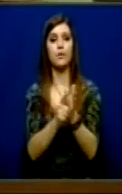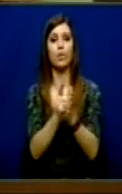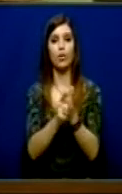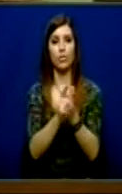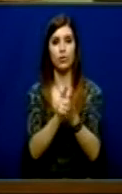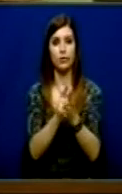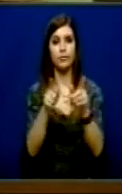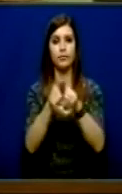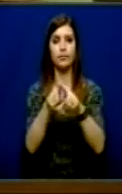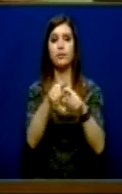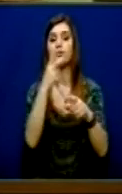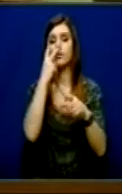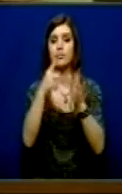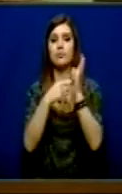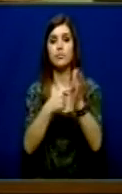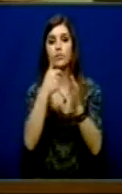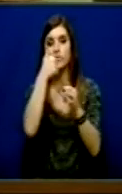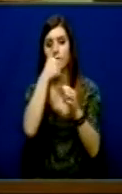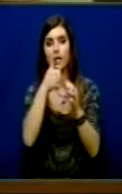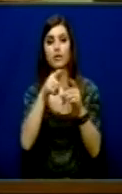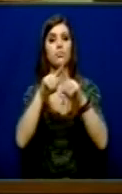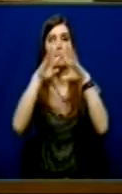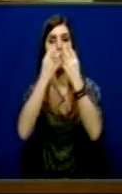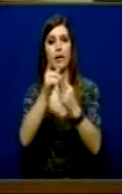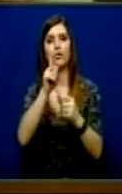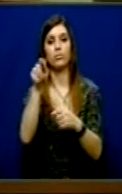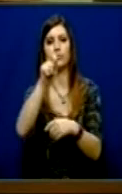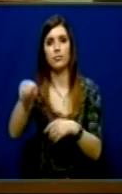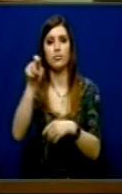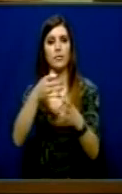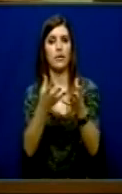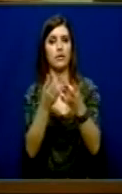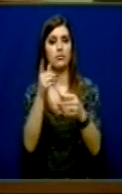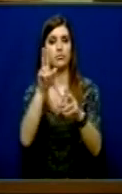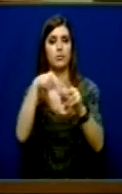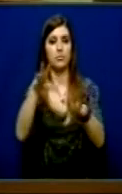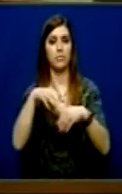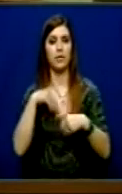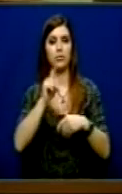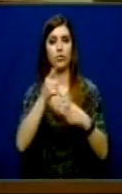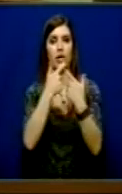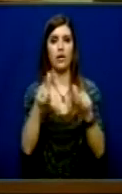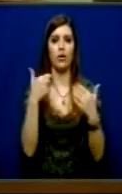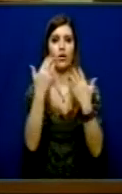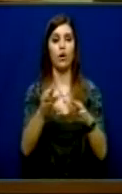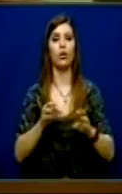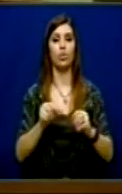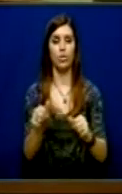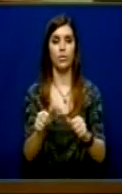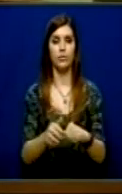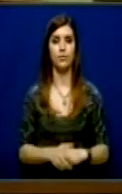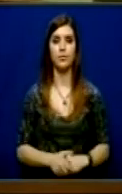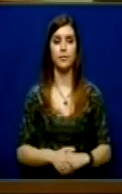1 të kësaj rezolute, në asnjë rast nuk paraqesin titullin juridik dhe fitimin e së drejtës së pronësisë mbi pronën publike dhe